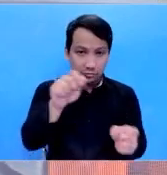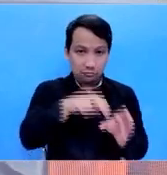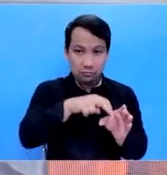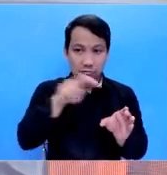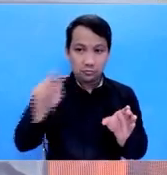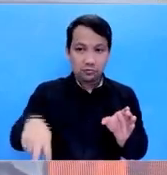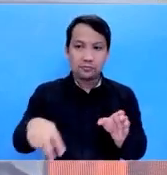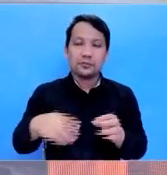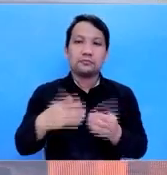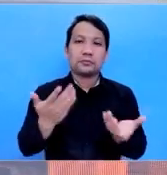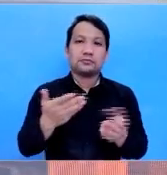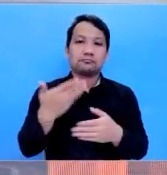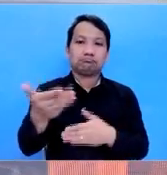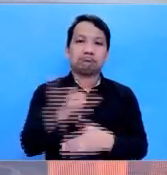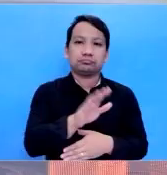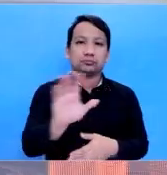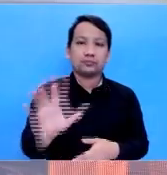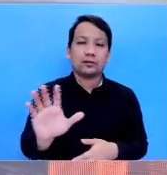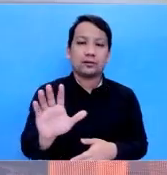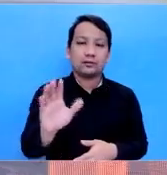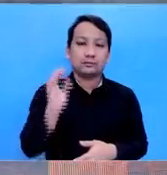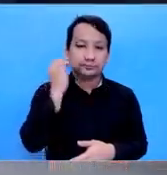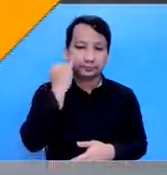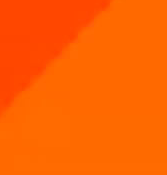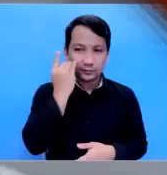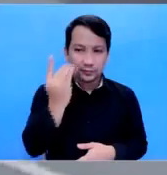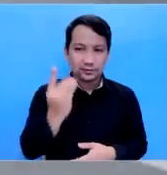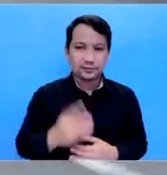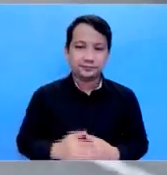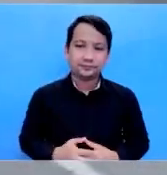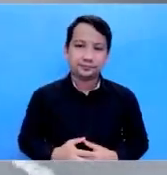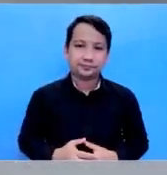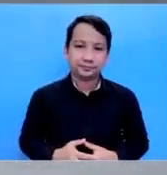lumundag. Nasa frontline ng balita niyan si Jenny Dongon.